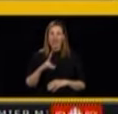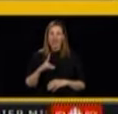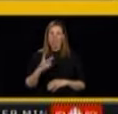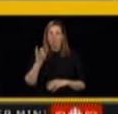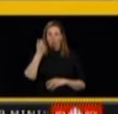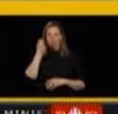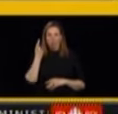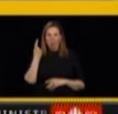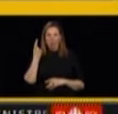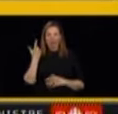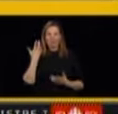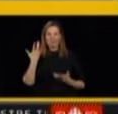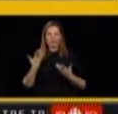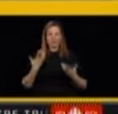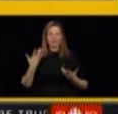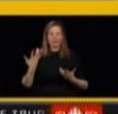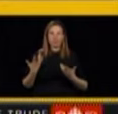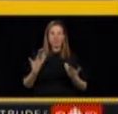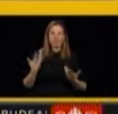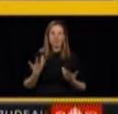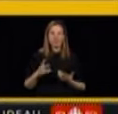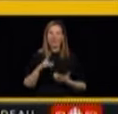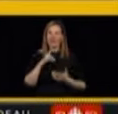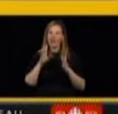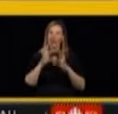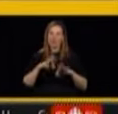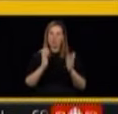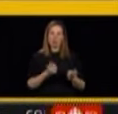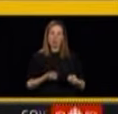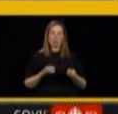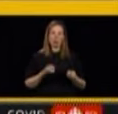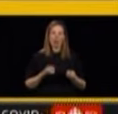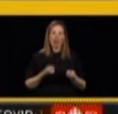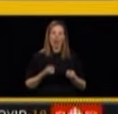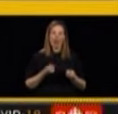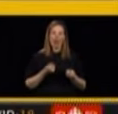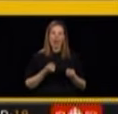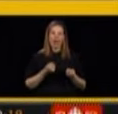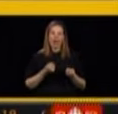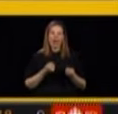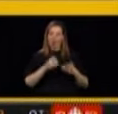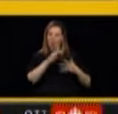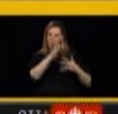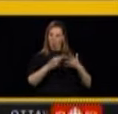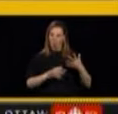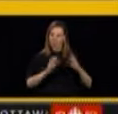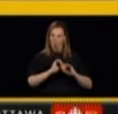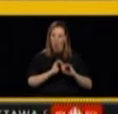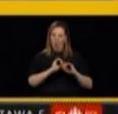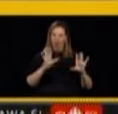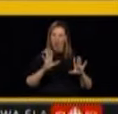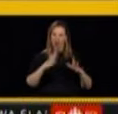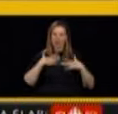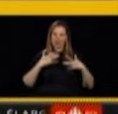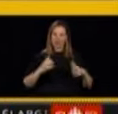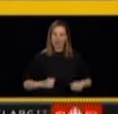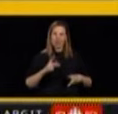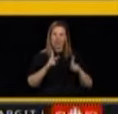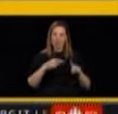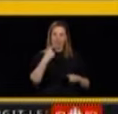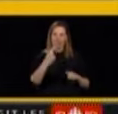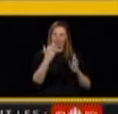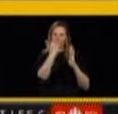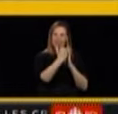que il faut faire bien attention. Il y a des conditions qui ont été invoquées par la santé publique qu'il faut